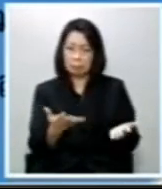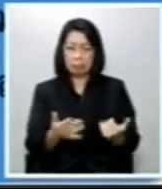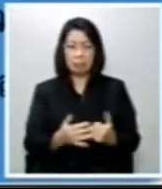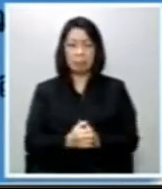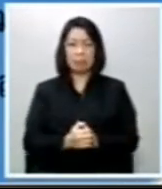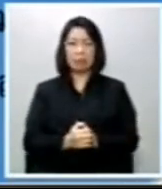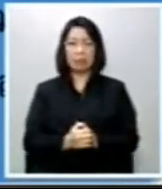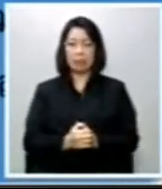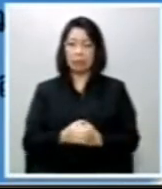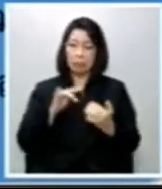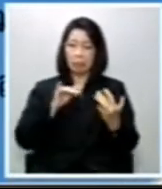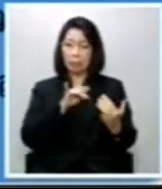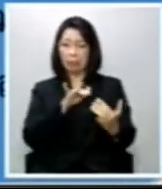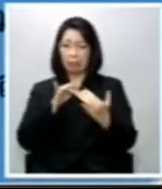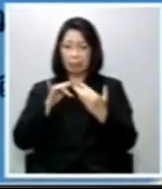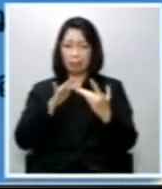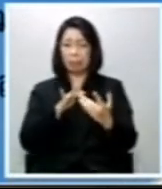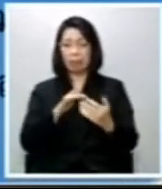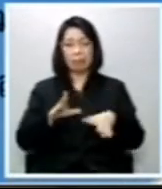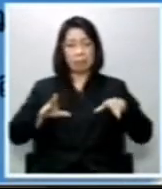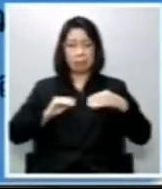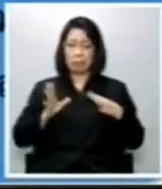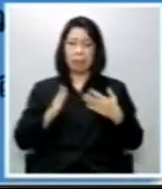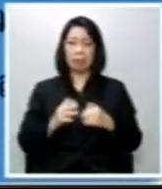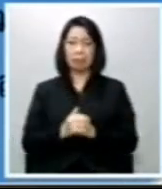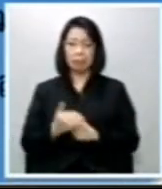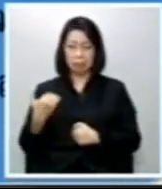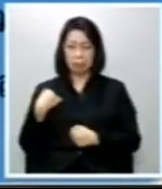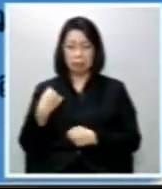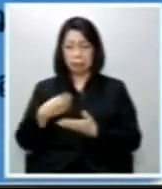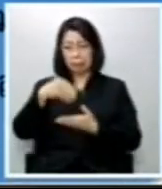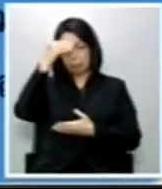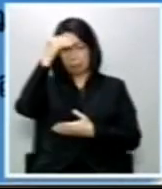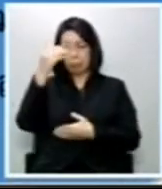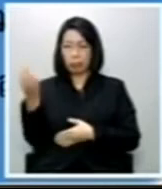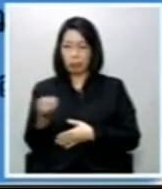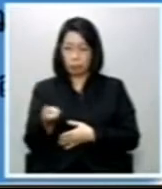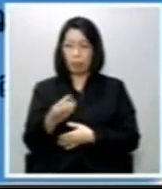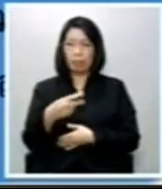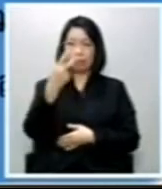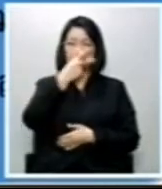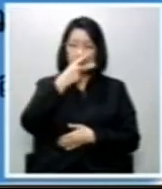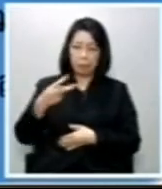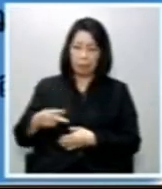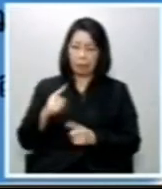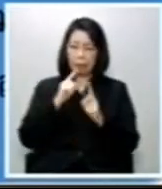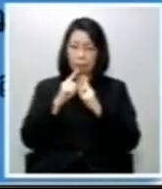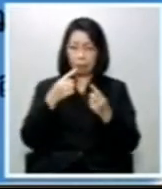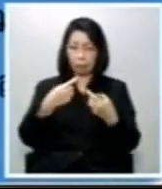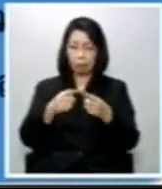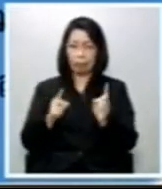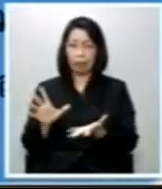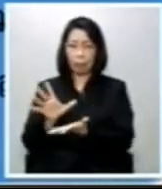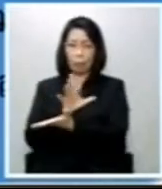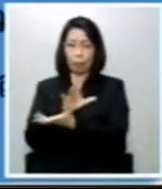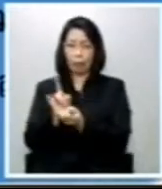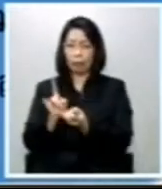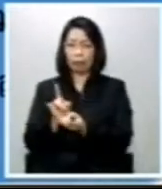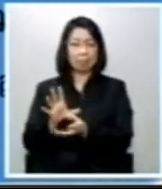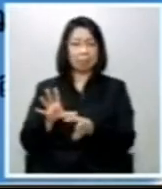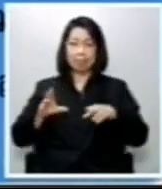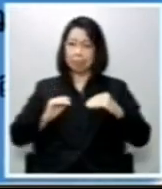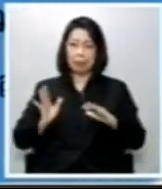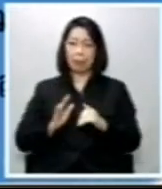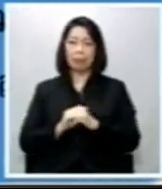หาสุสานและพื้นที่ศักดิ์สิทธิ์ปัญหาการศึกษาภาษาวัฒนธรรมที่ถูกทำลายแต่โช